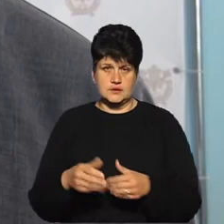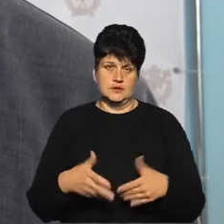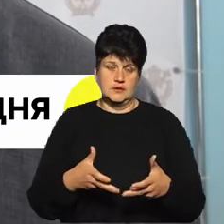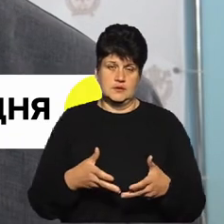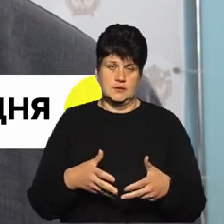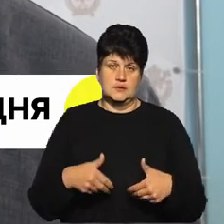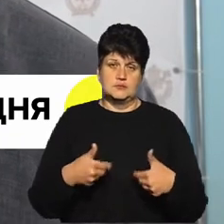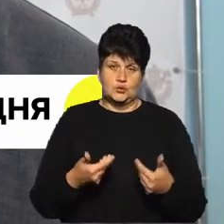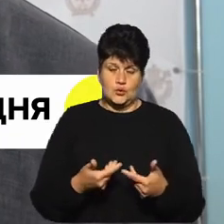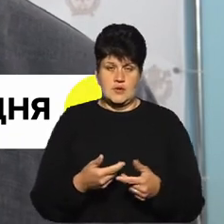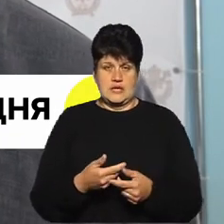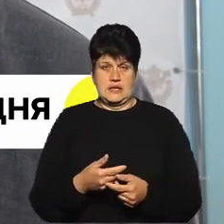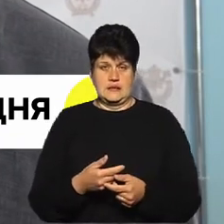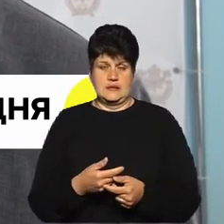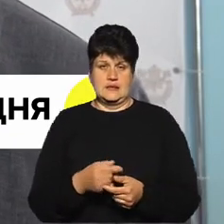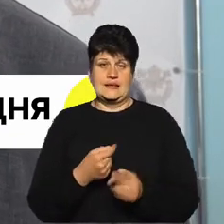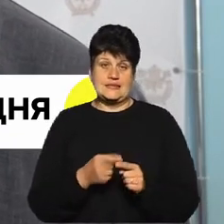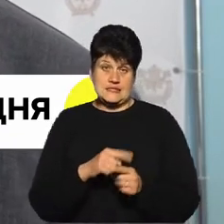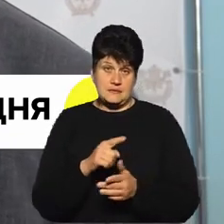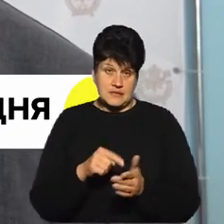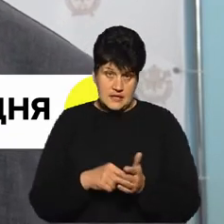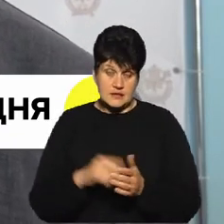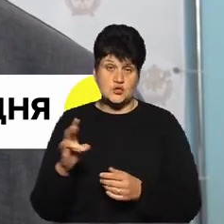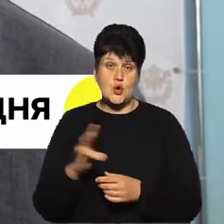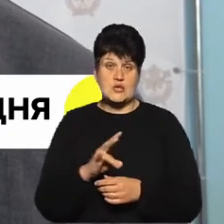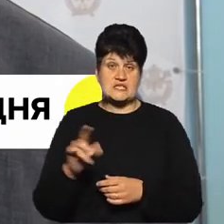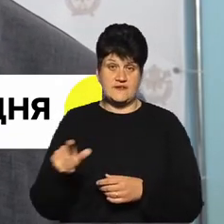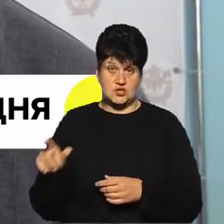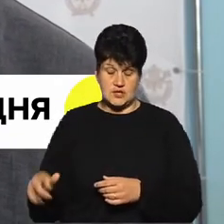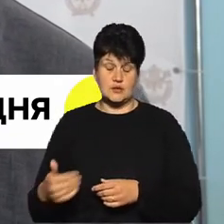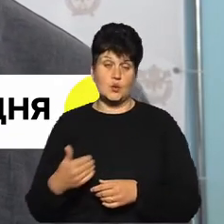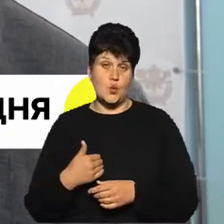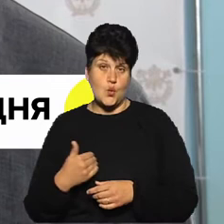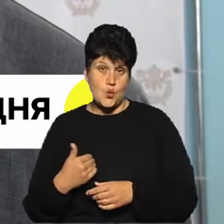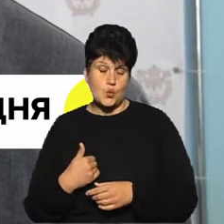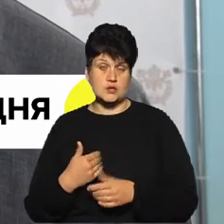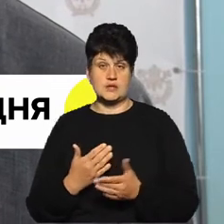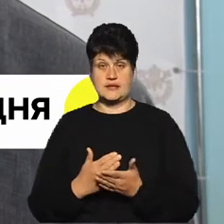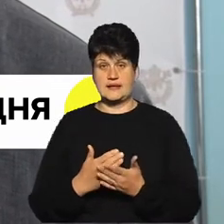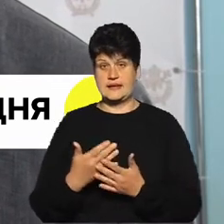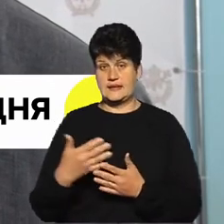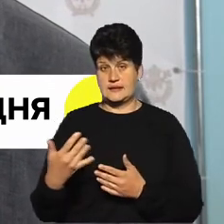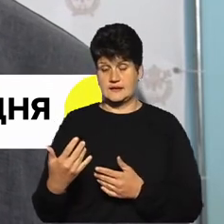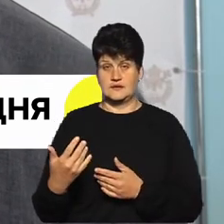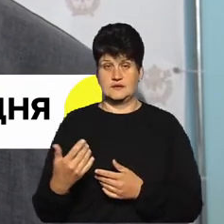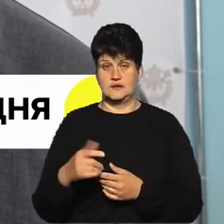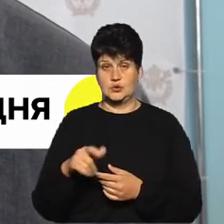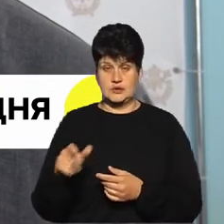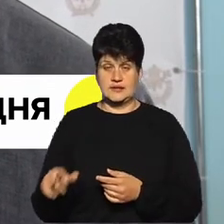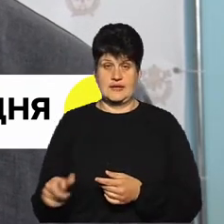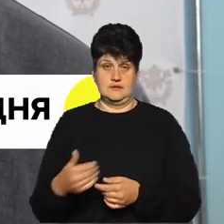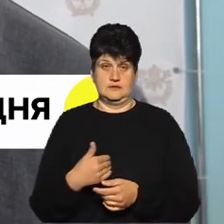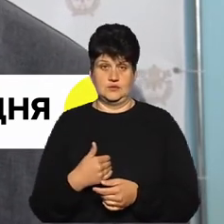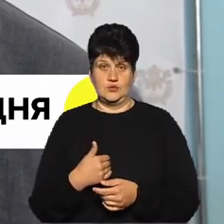священник, якщо є досить великий попит серед парафіян, тобто якщо там декілька всього чоловік це